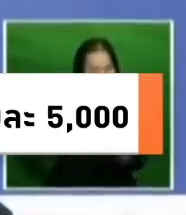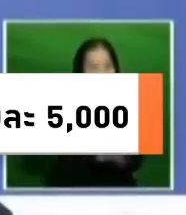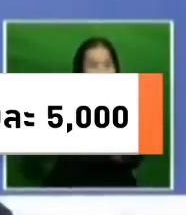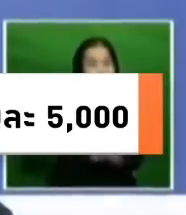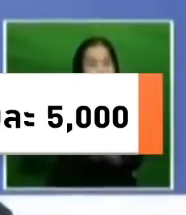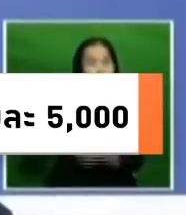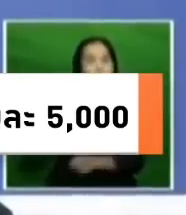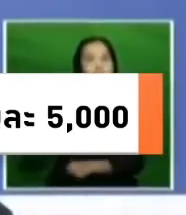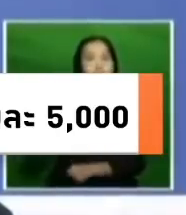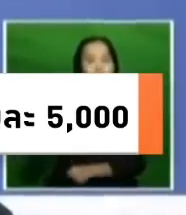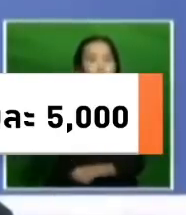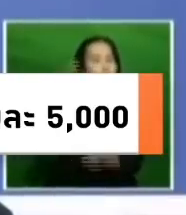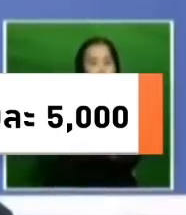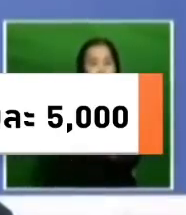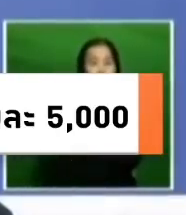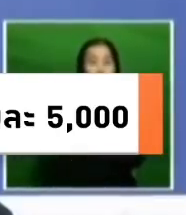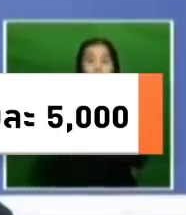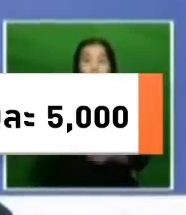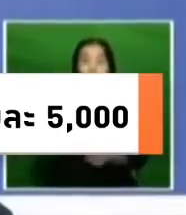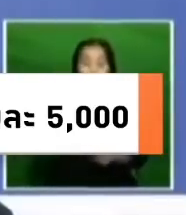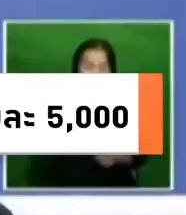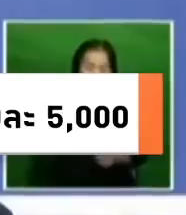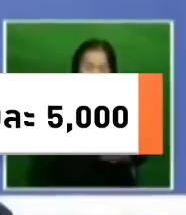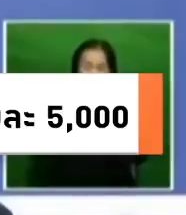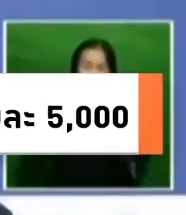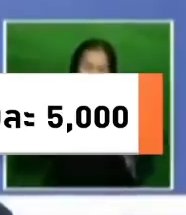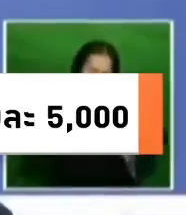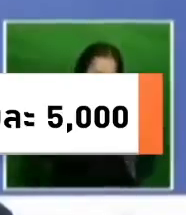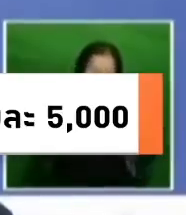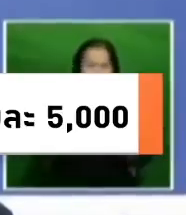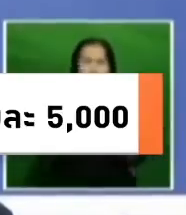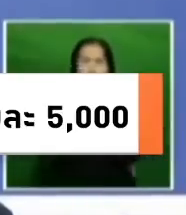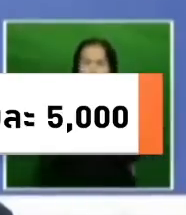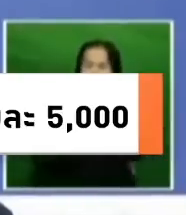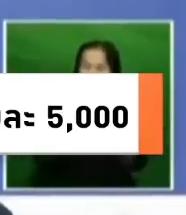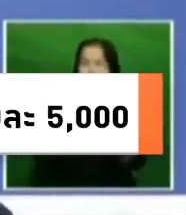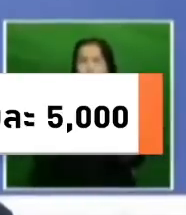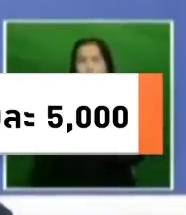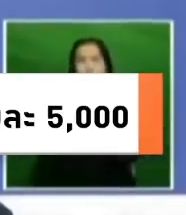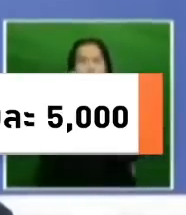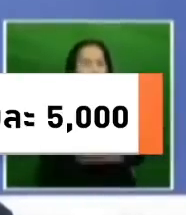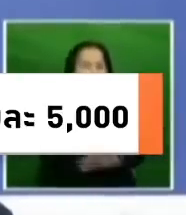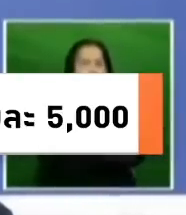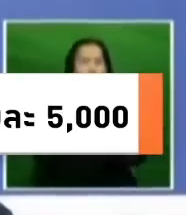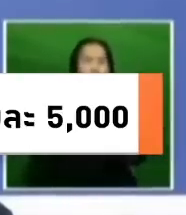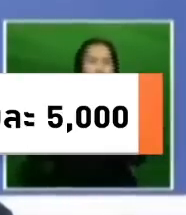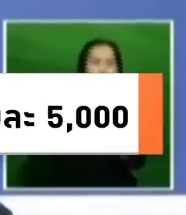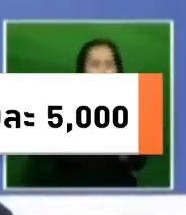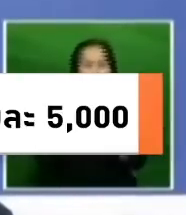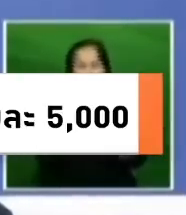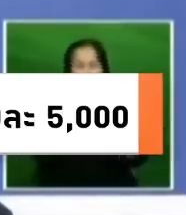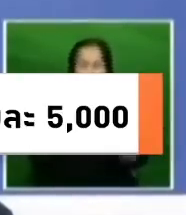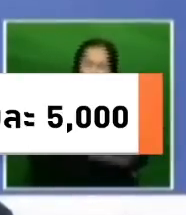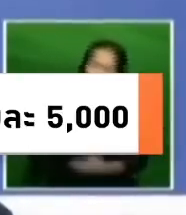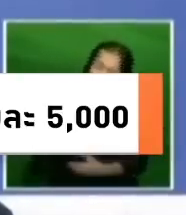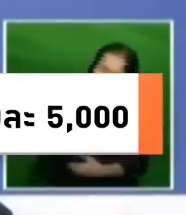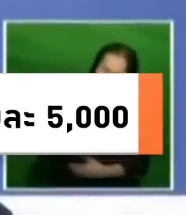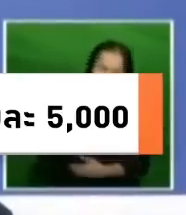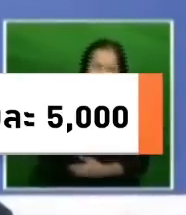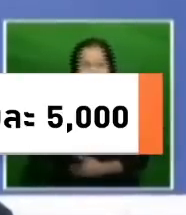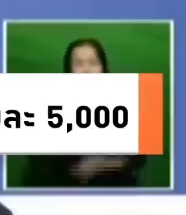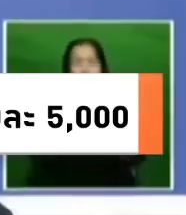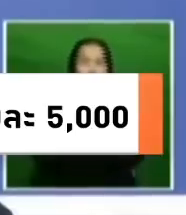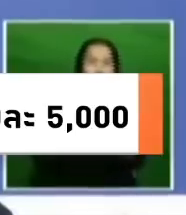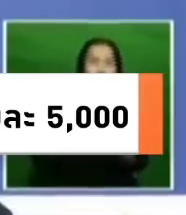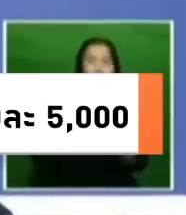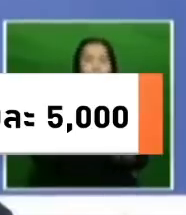ได้แต่ถ้าหาว่าคนที่มีค่าใช้จ่ายมากขึ้นเช่นมีการผ่อนรถผ่อนบ้านเนี่ยเพื่อป้องกันไม่ให้เขาต้องสูญเสียในสิ่งเหล่านี้เนี่ยเข